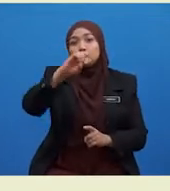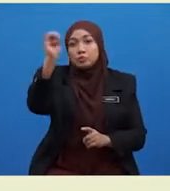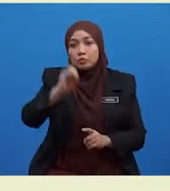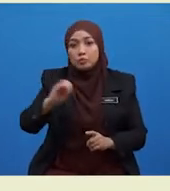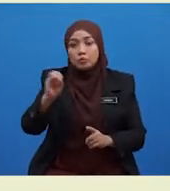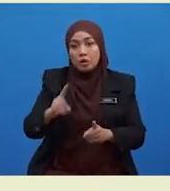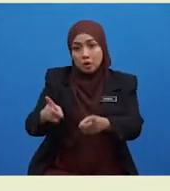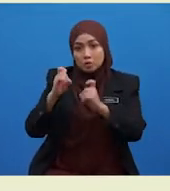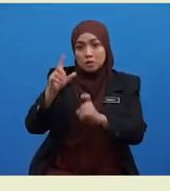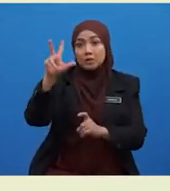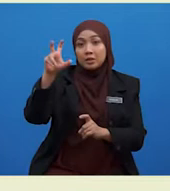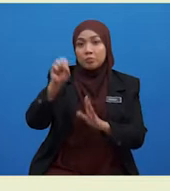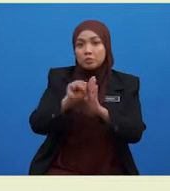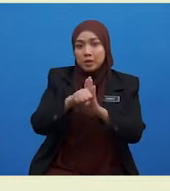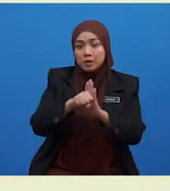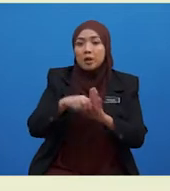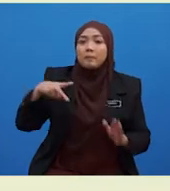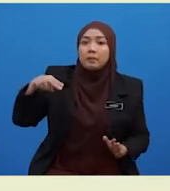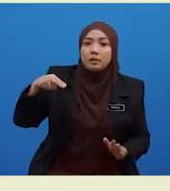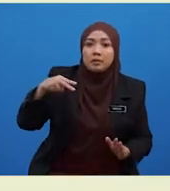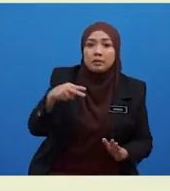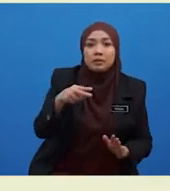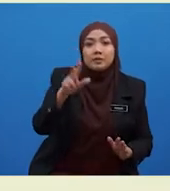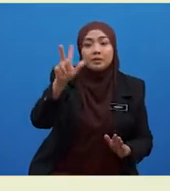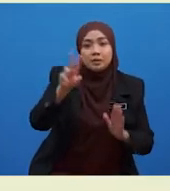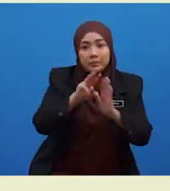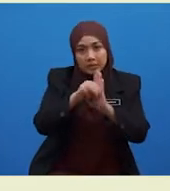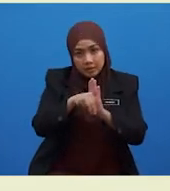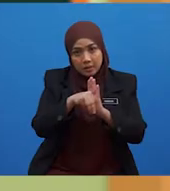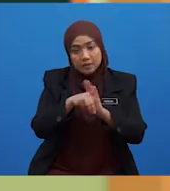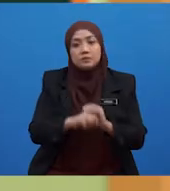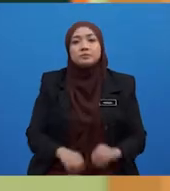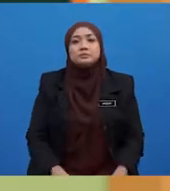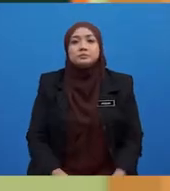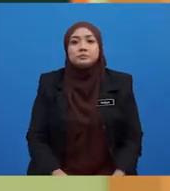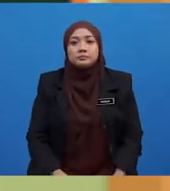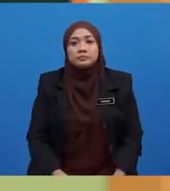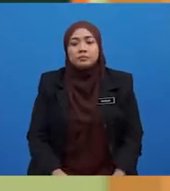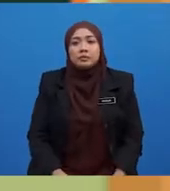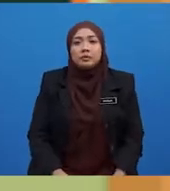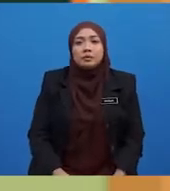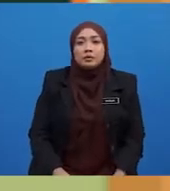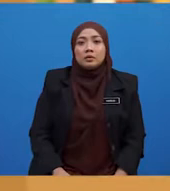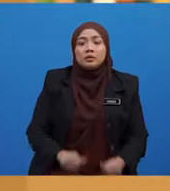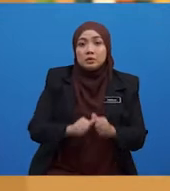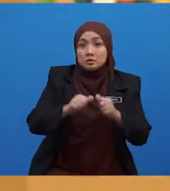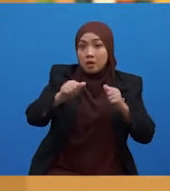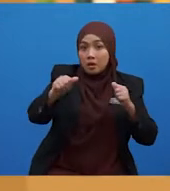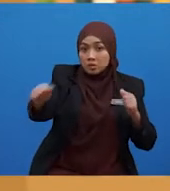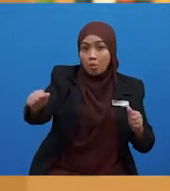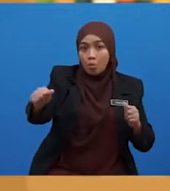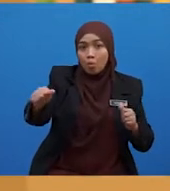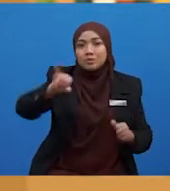kelajuan maksima selama 30 saat, berjalan perlahan selama 3 minit. Seterusnya adalah latihan jeda jarak jauh. Latihan